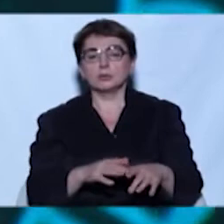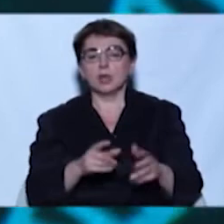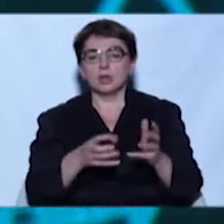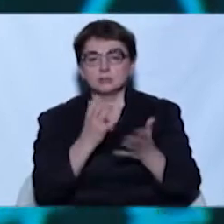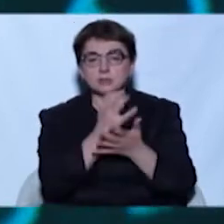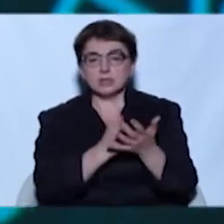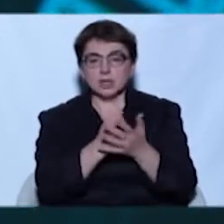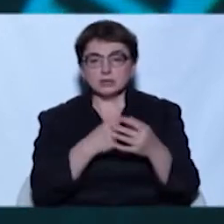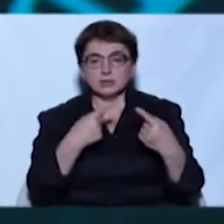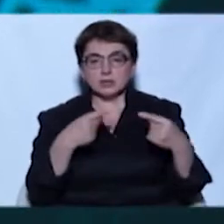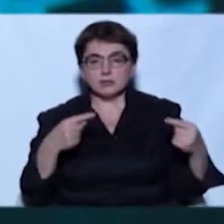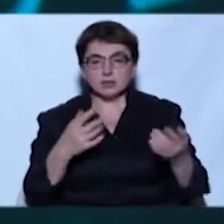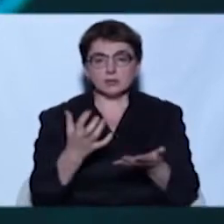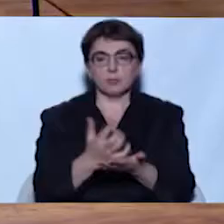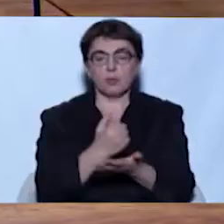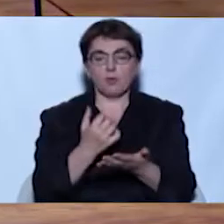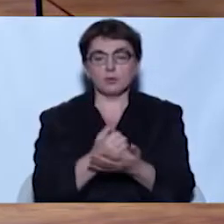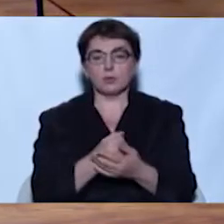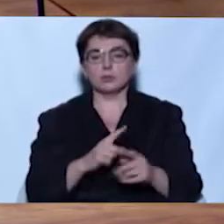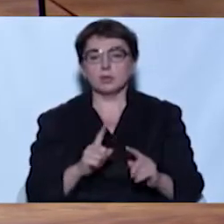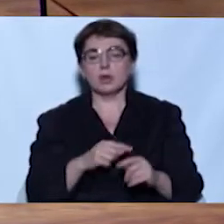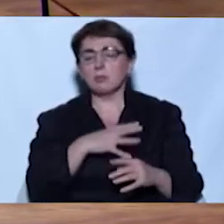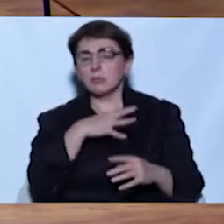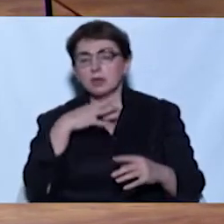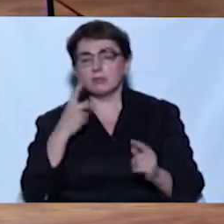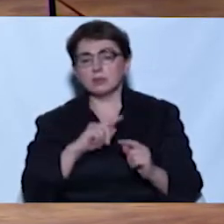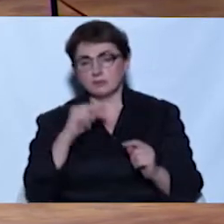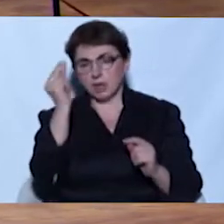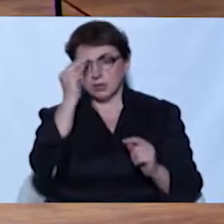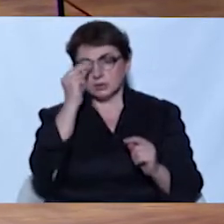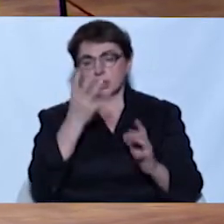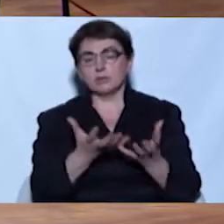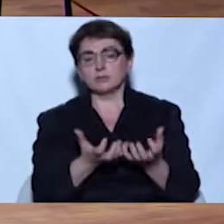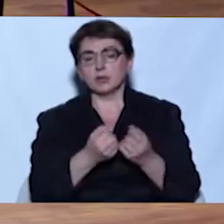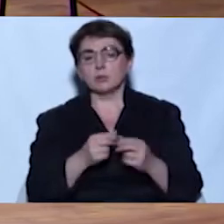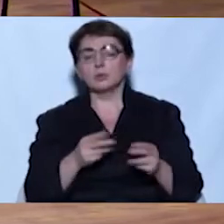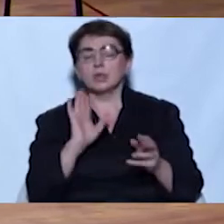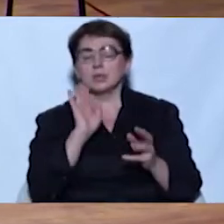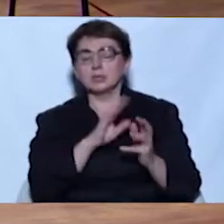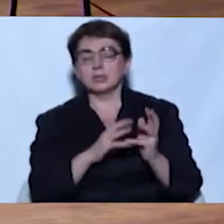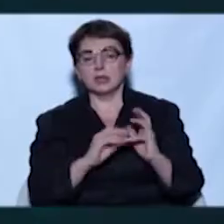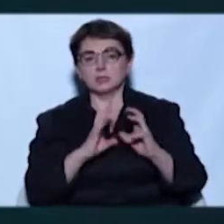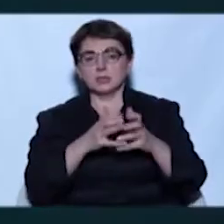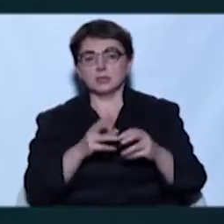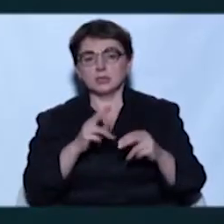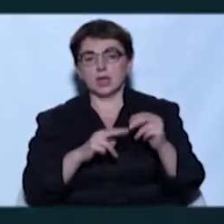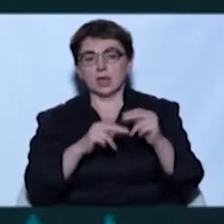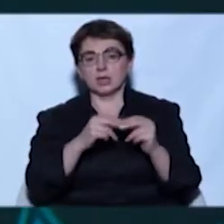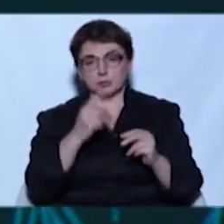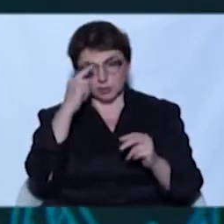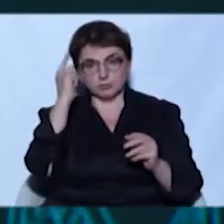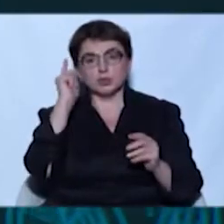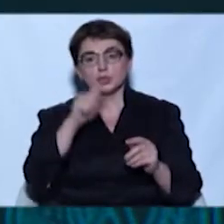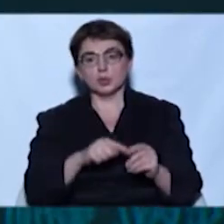წიაღისეული საბადოები და მოვიპოვოთ ისინი და მრავალ სხვა ცოდნას გვაძლევს აი დედამიწის აგებულების გარკვევა და